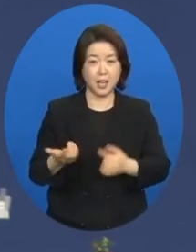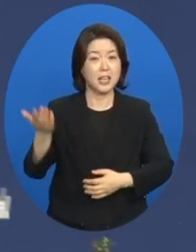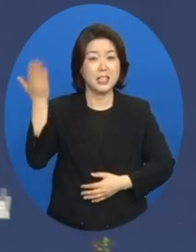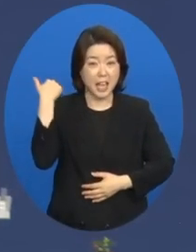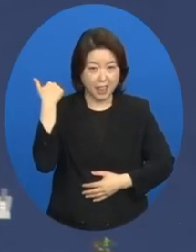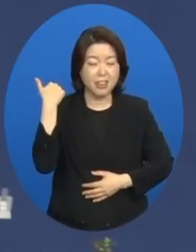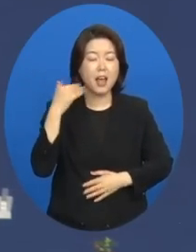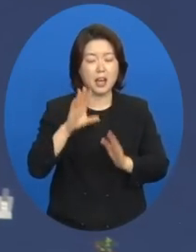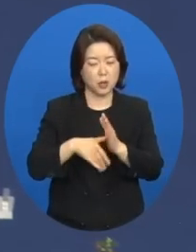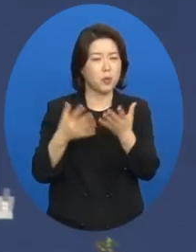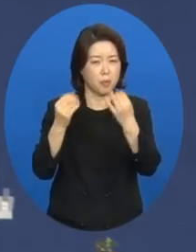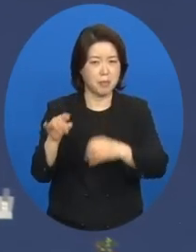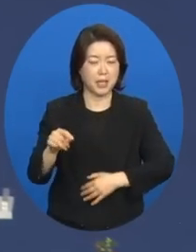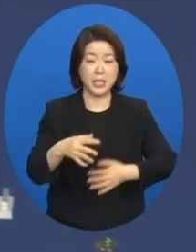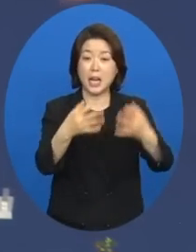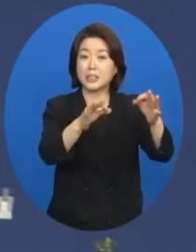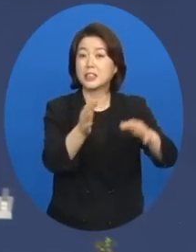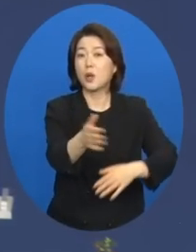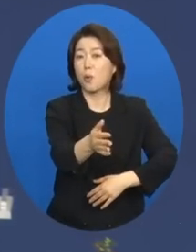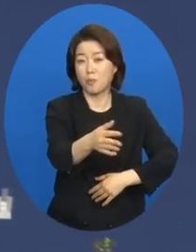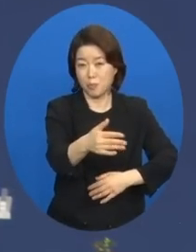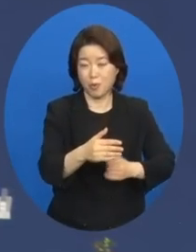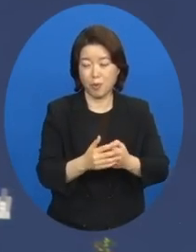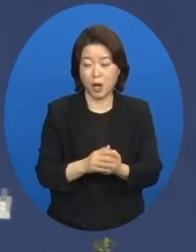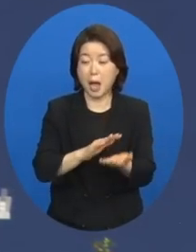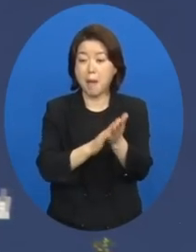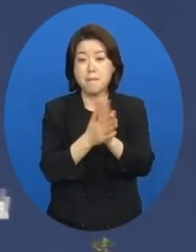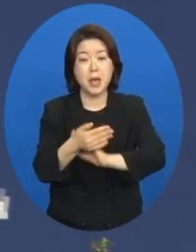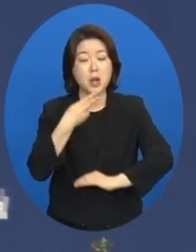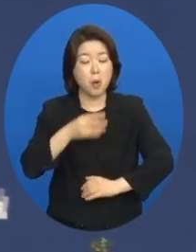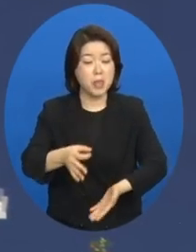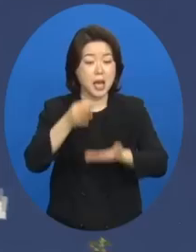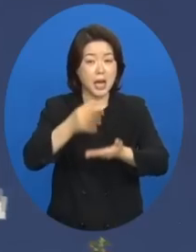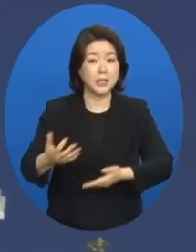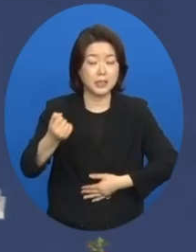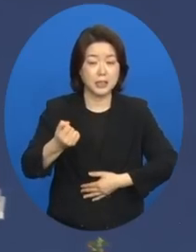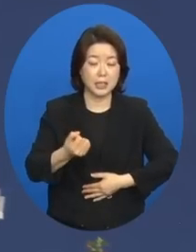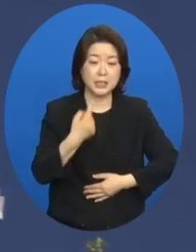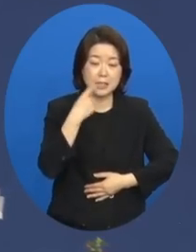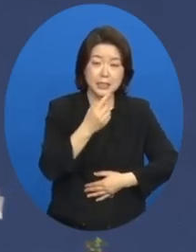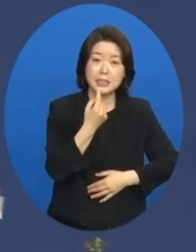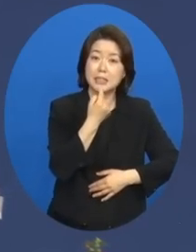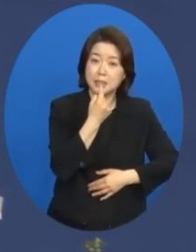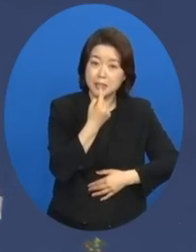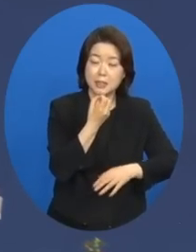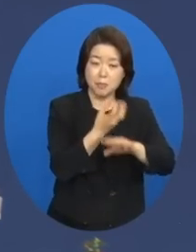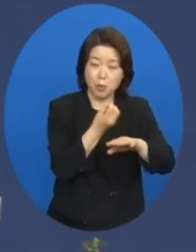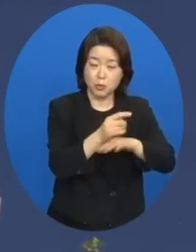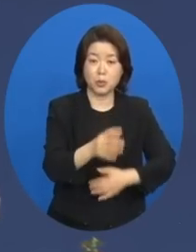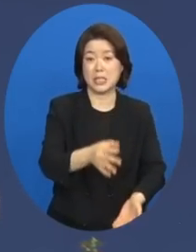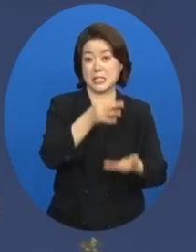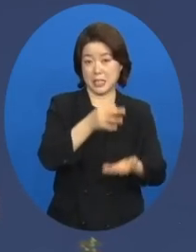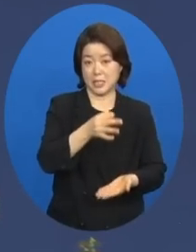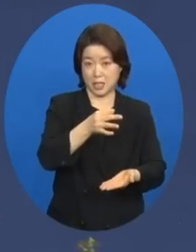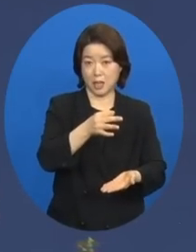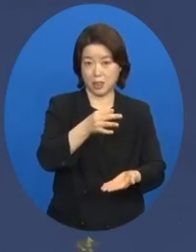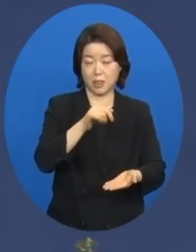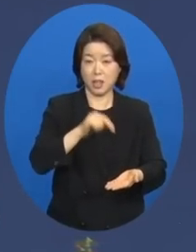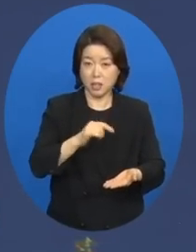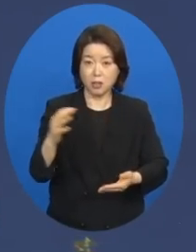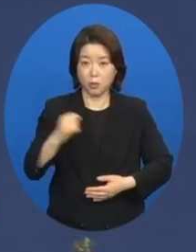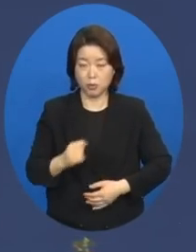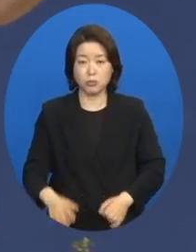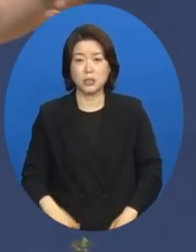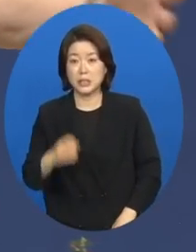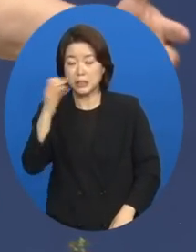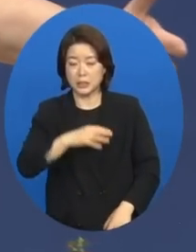게 많았거든요. 은행이 없었으니까 변하지 않는 가치를 가지고 있는 금은 보석 같은 게 재산이야. 근데 이 재산을 이걸